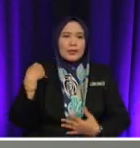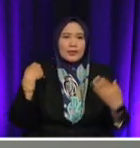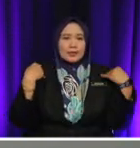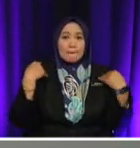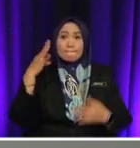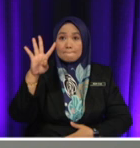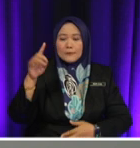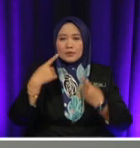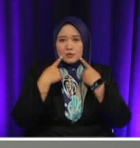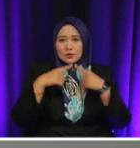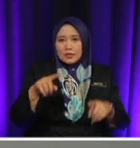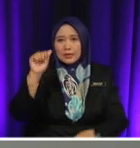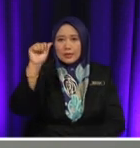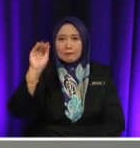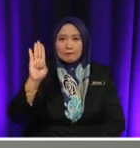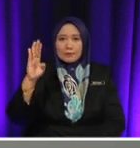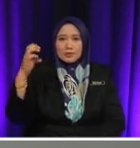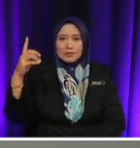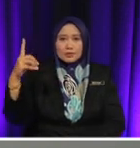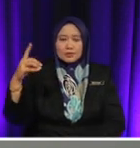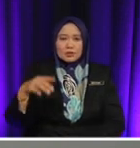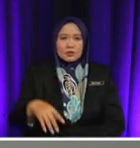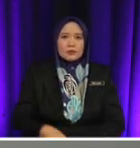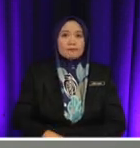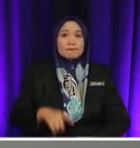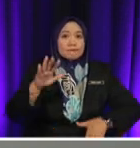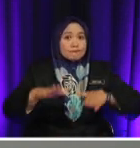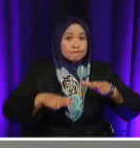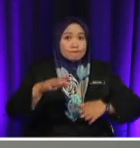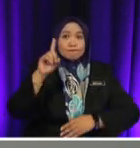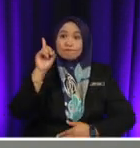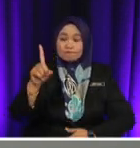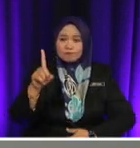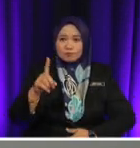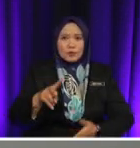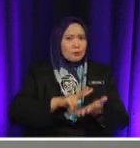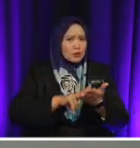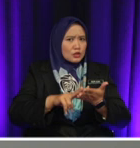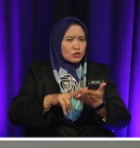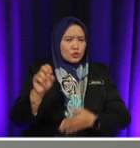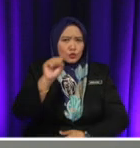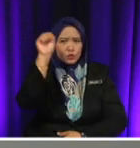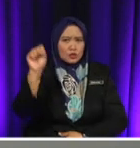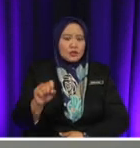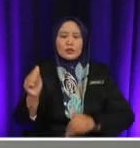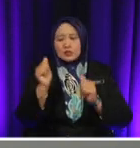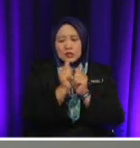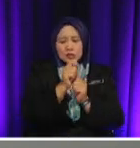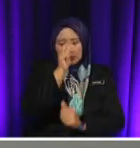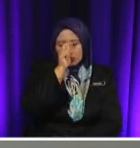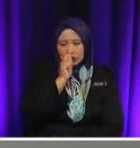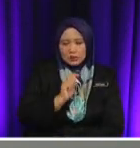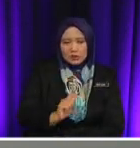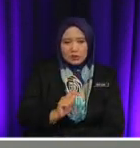a b c dan d Oke langkah yang pertama adalah kita baca soalan tadi dengan tenang Oke kita tengok